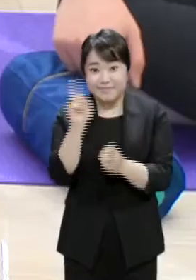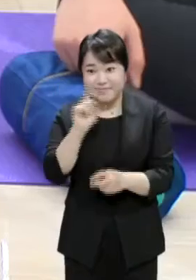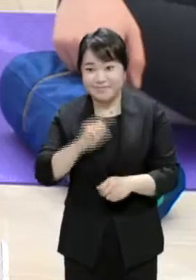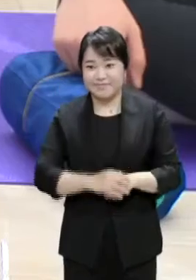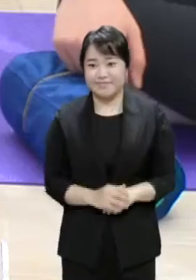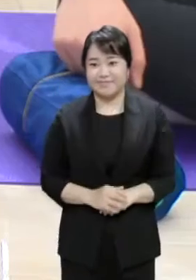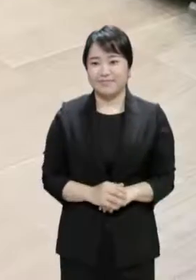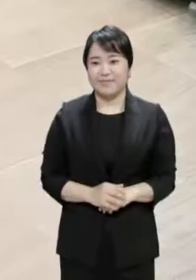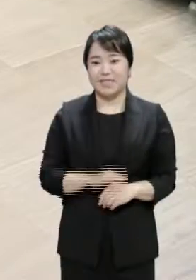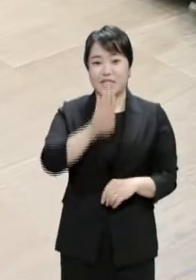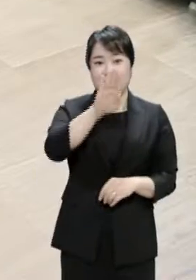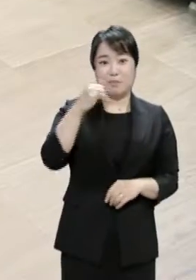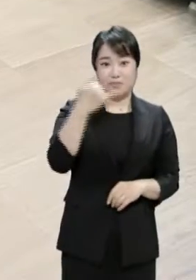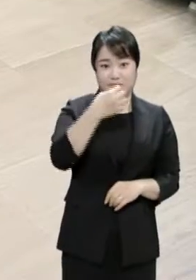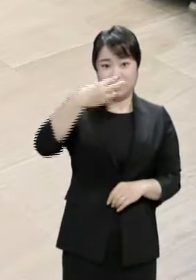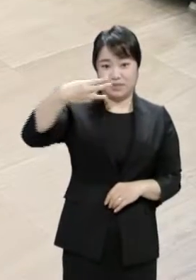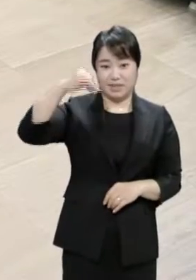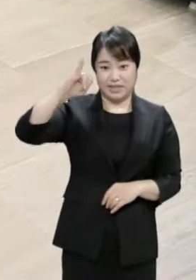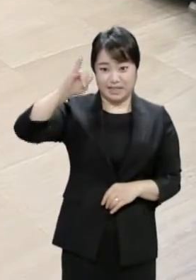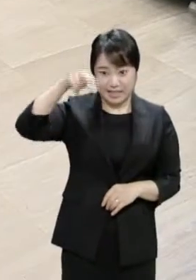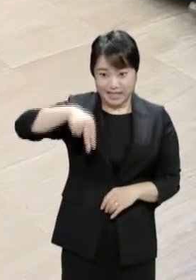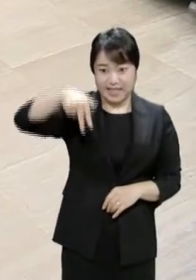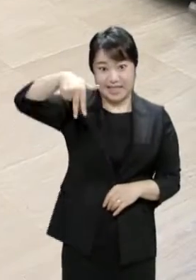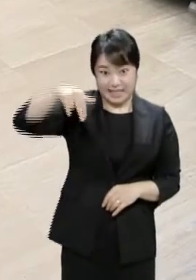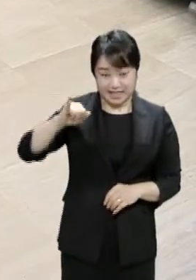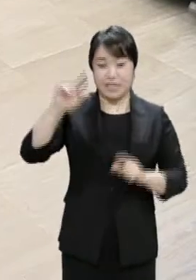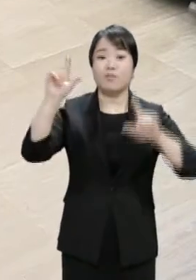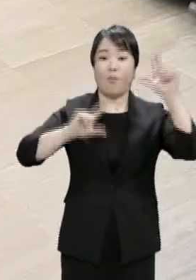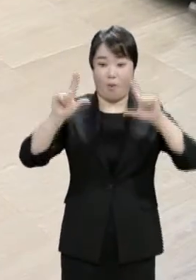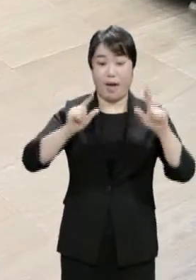브릿지 동작인데요. 먼저 우리 바닥에